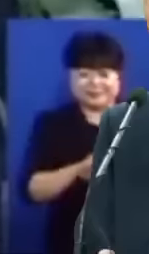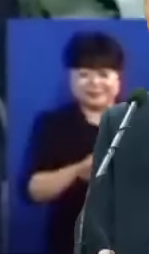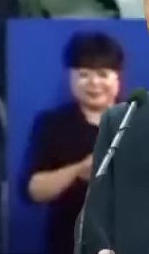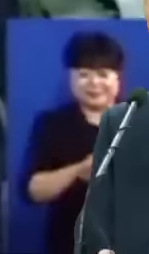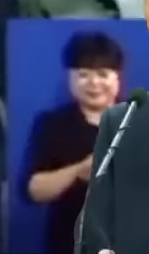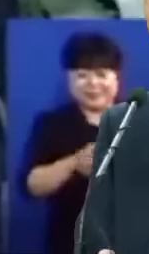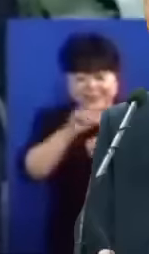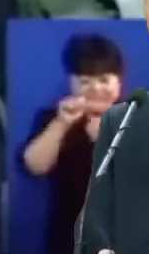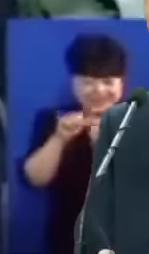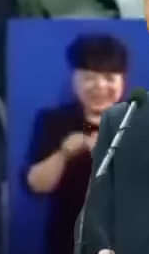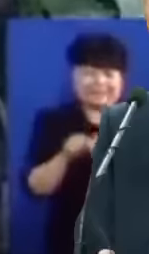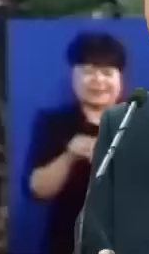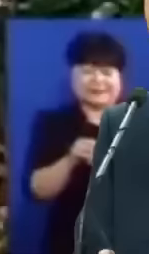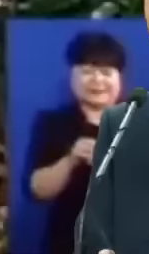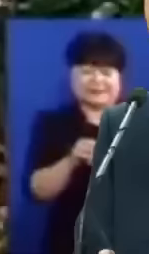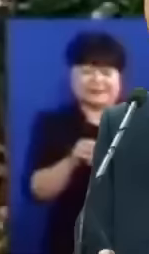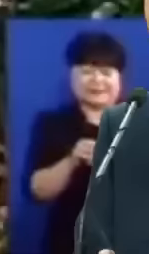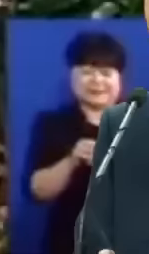인생을